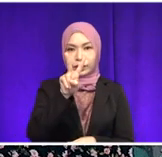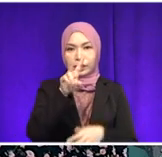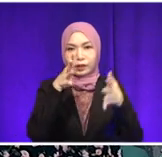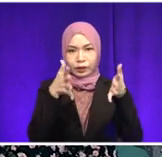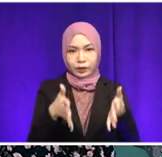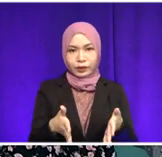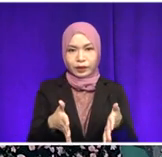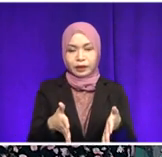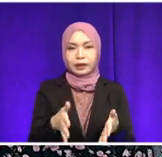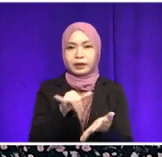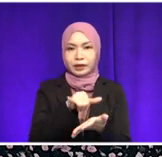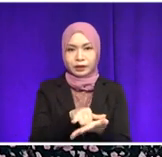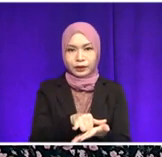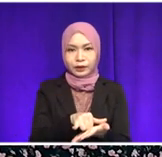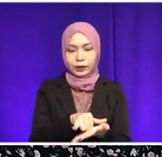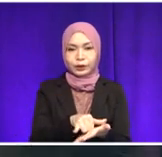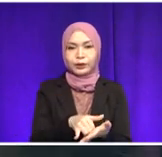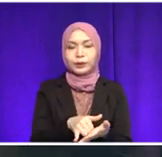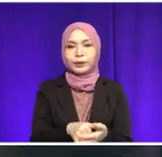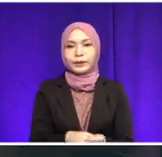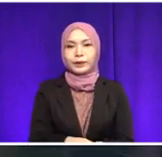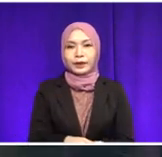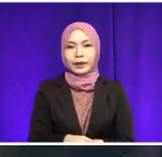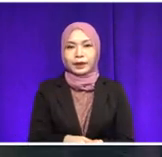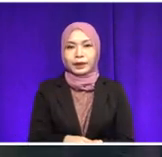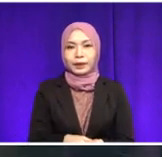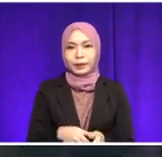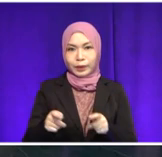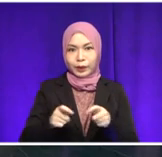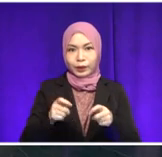Project dengan pelanggan Kenapa gambar